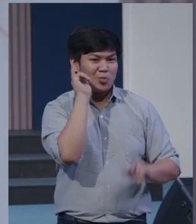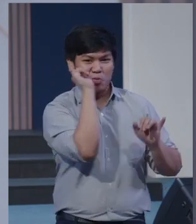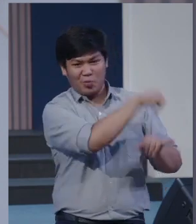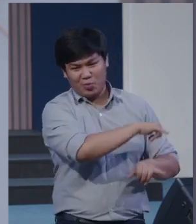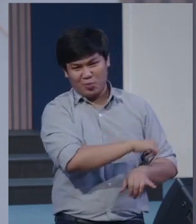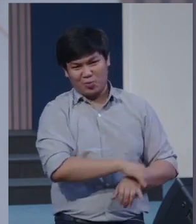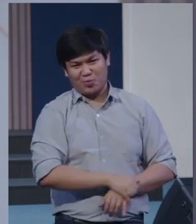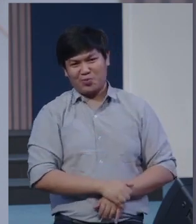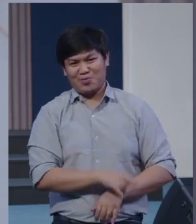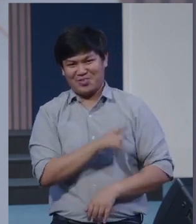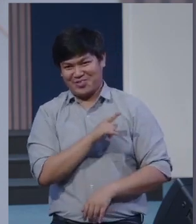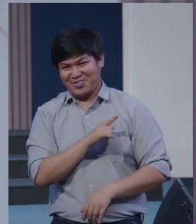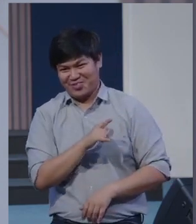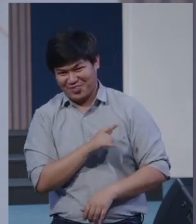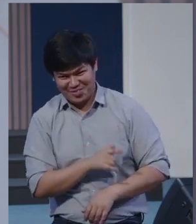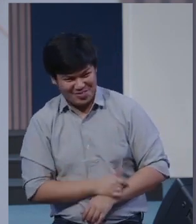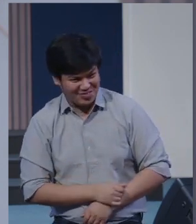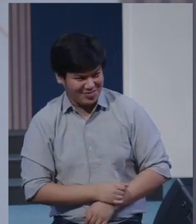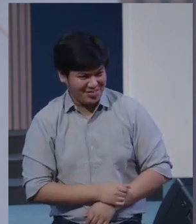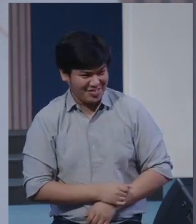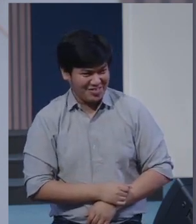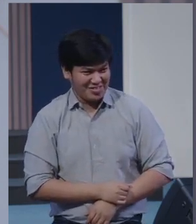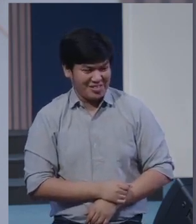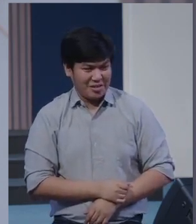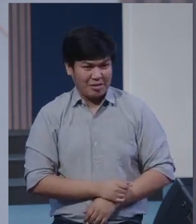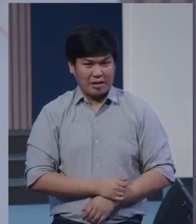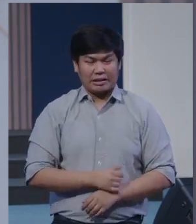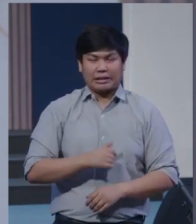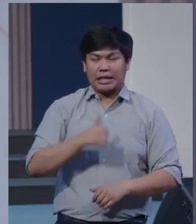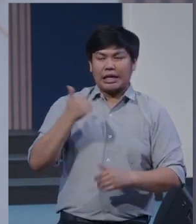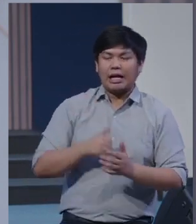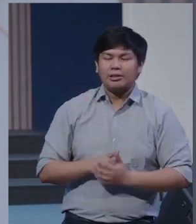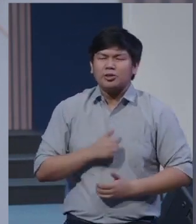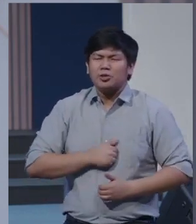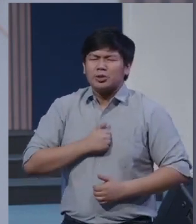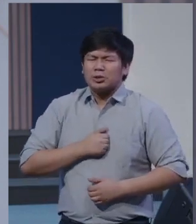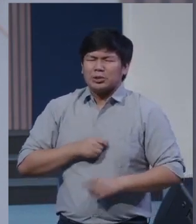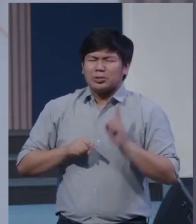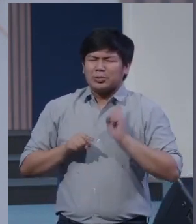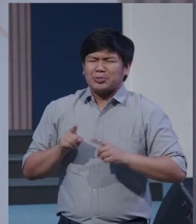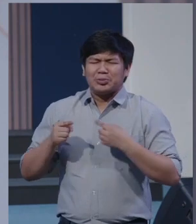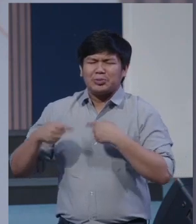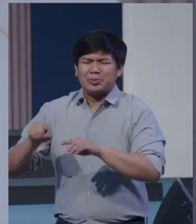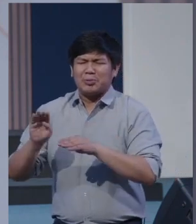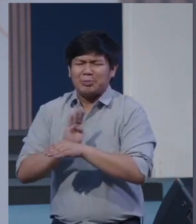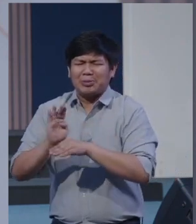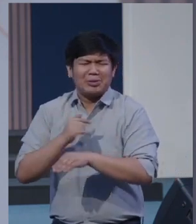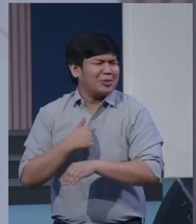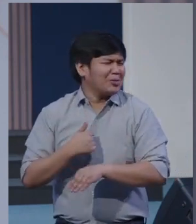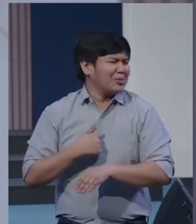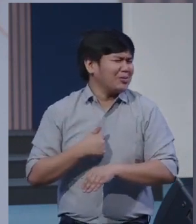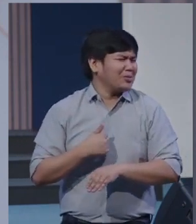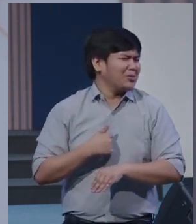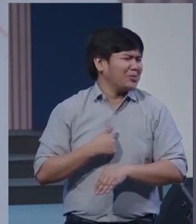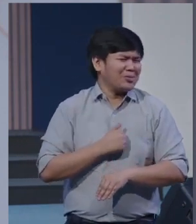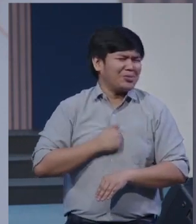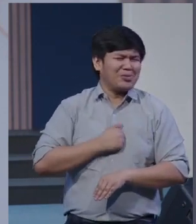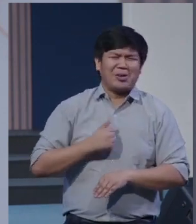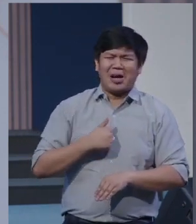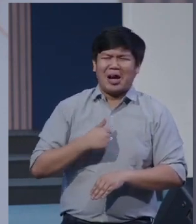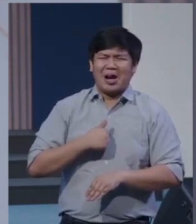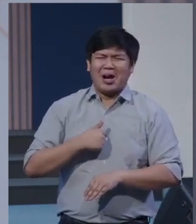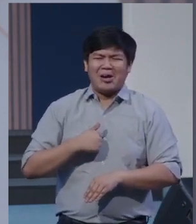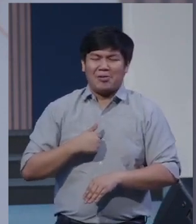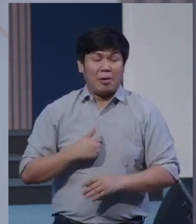isang suliranin ang isasagot niyo I'm busy pero ang totoo